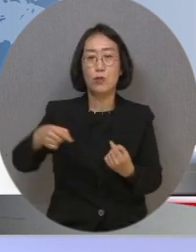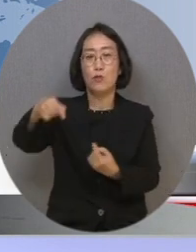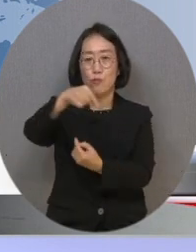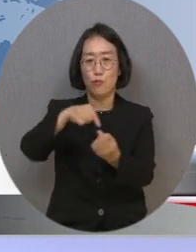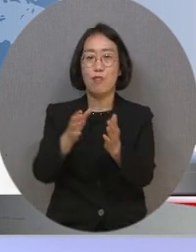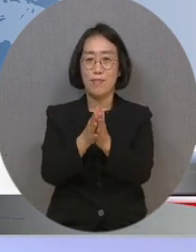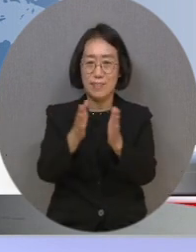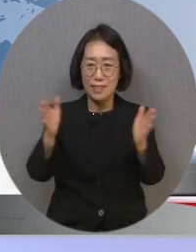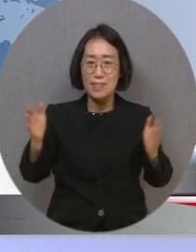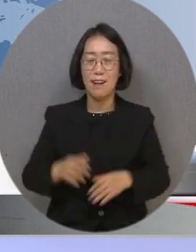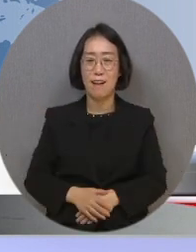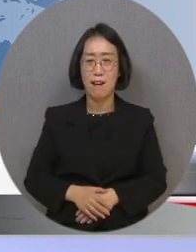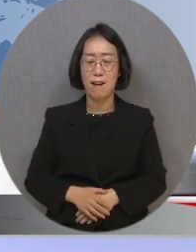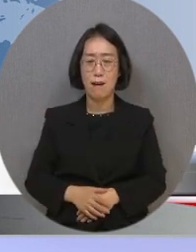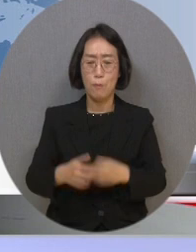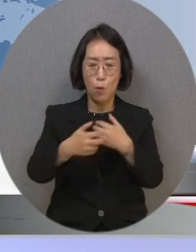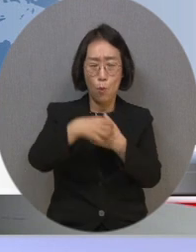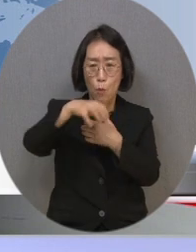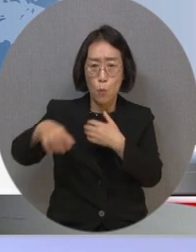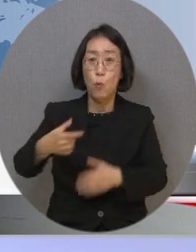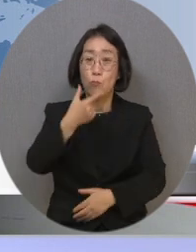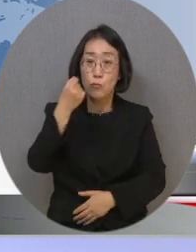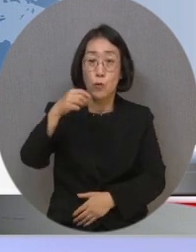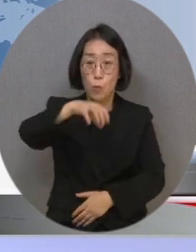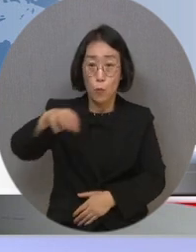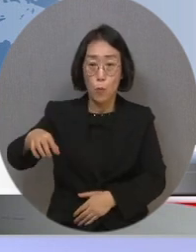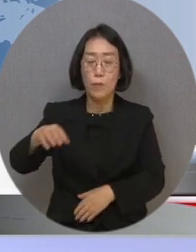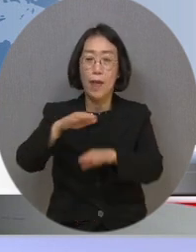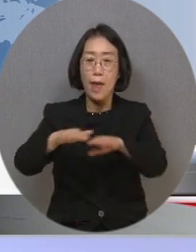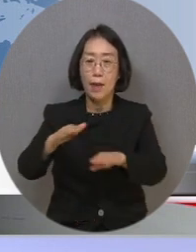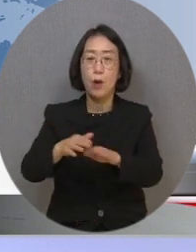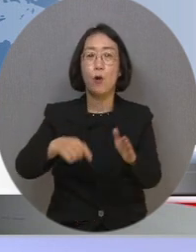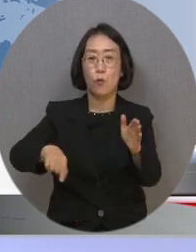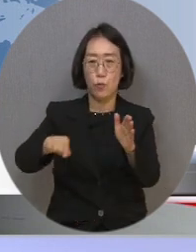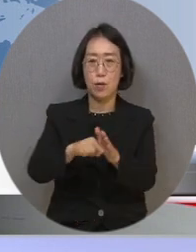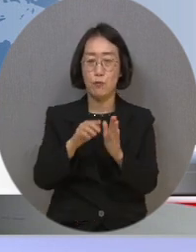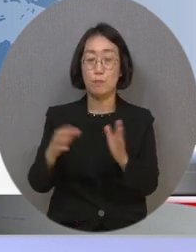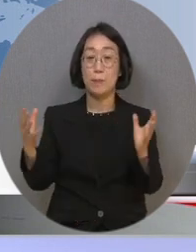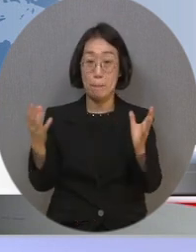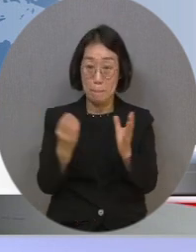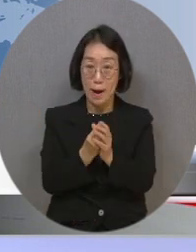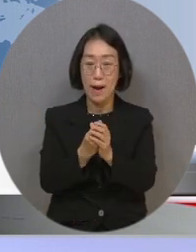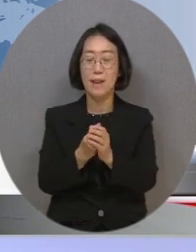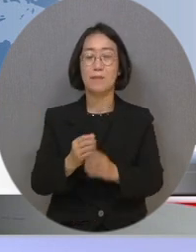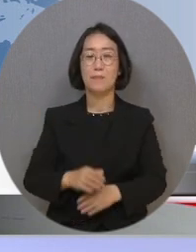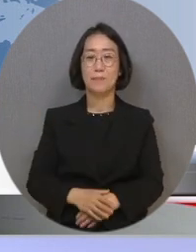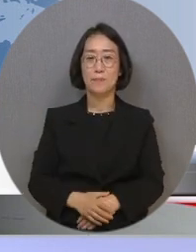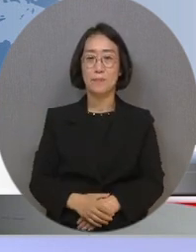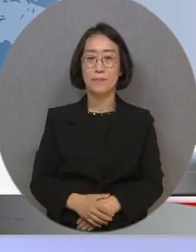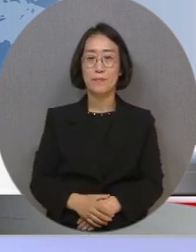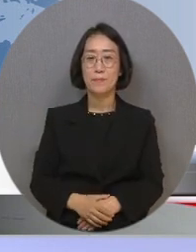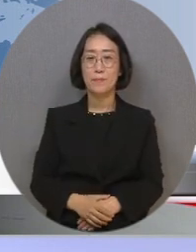시작했습니다 의료 사각 지대를 해소하기 위한 만반의 준비를 마쳤는데요 김정현